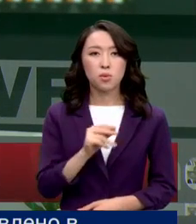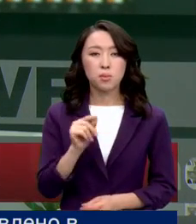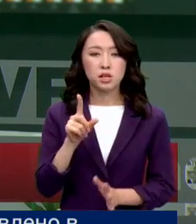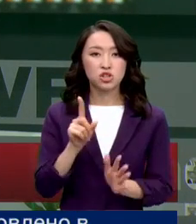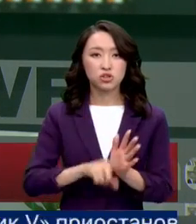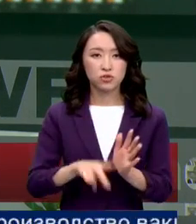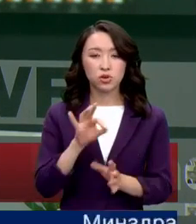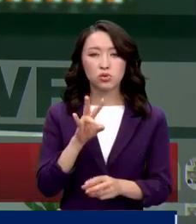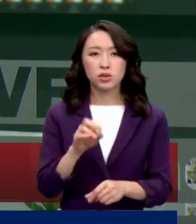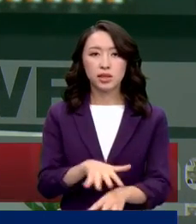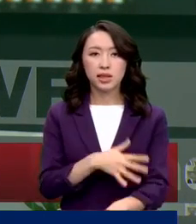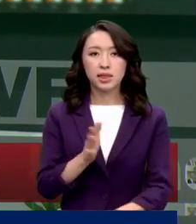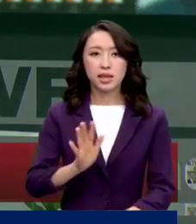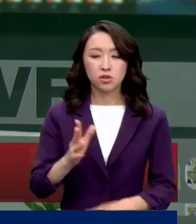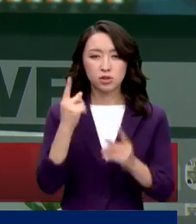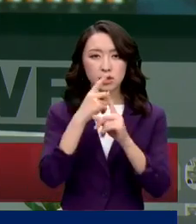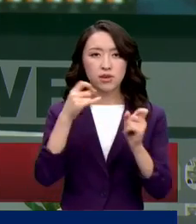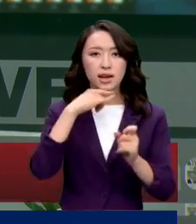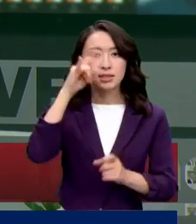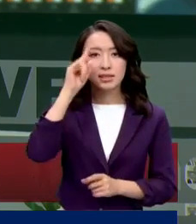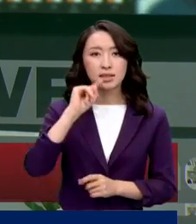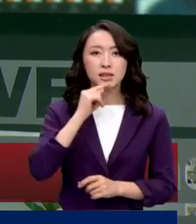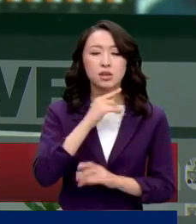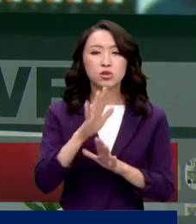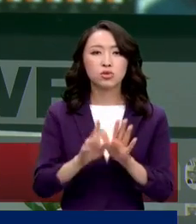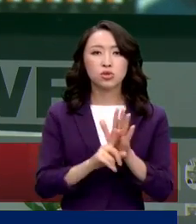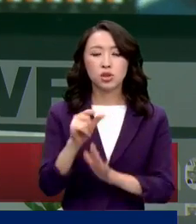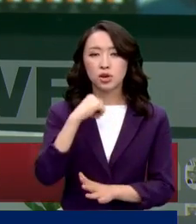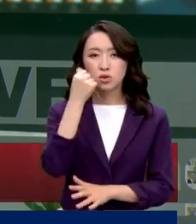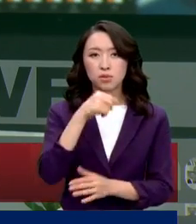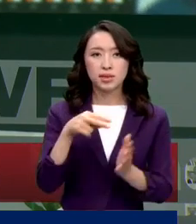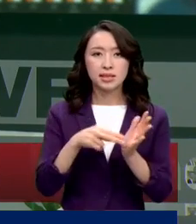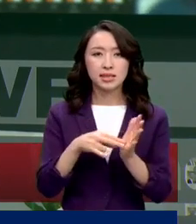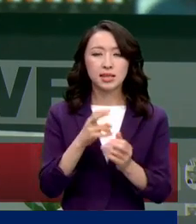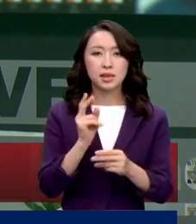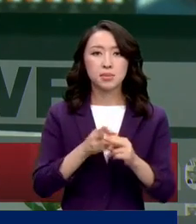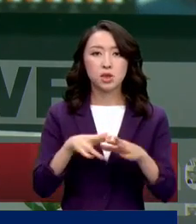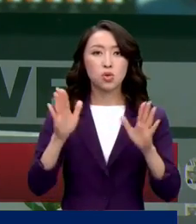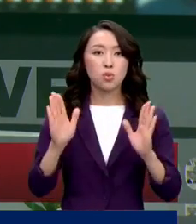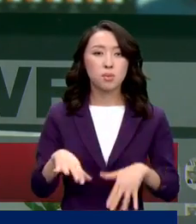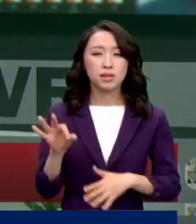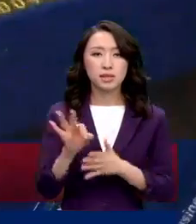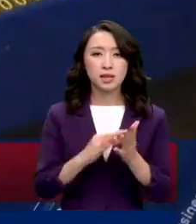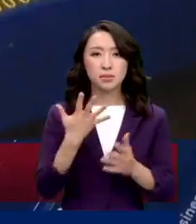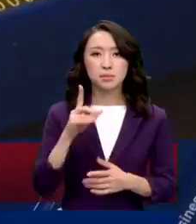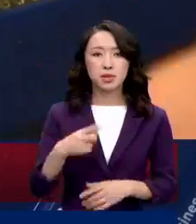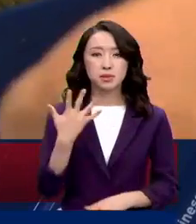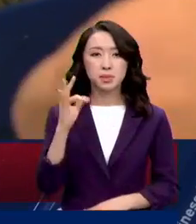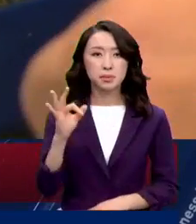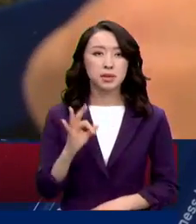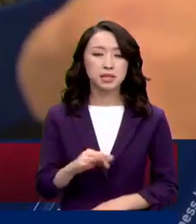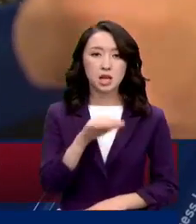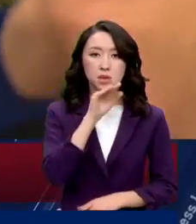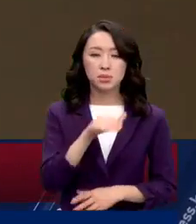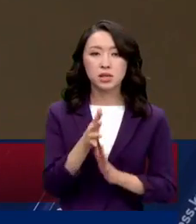но ненадолго, заявляют казахстанские экономисты. Только с начала года цены на этот металл упали сразу на 5,5%.